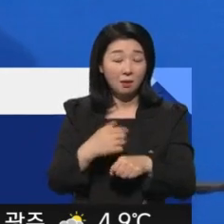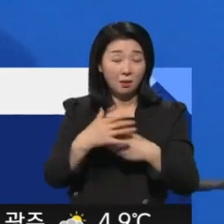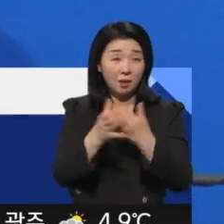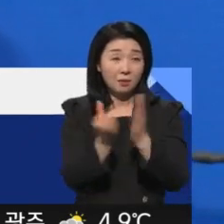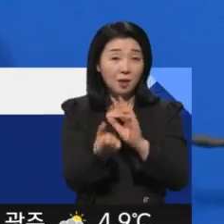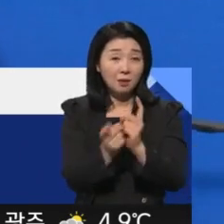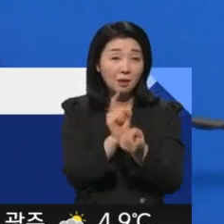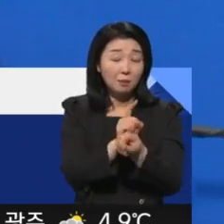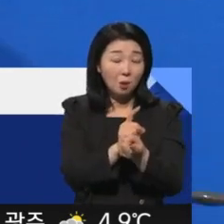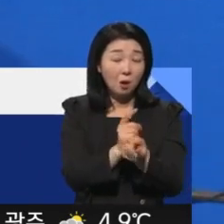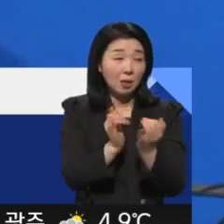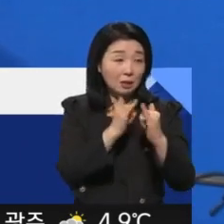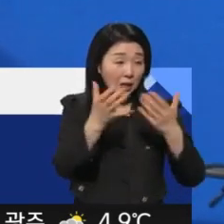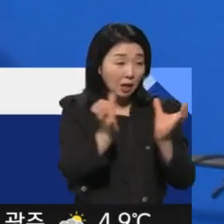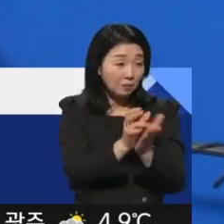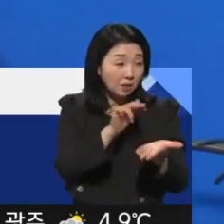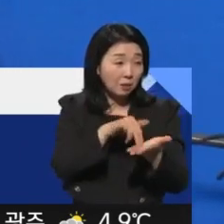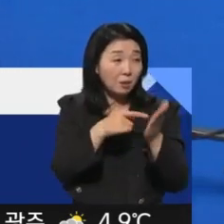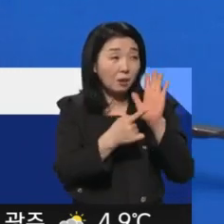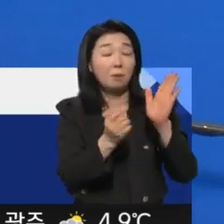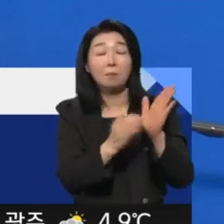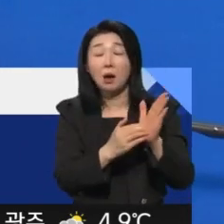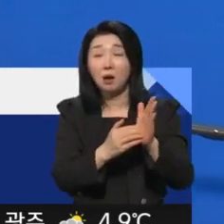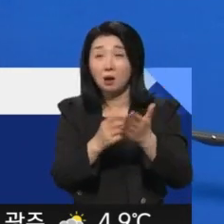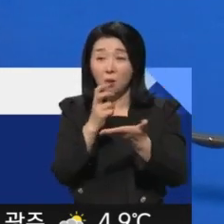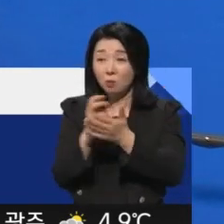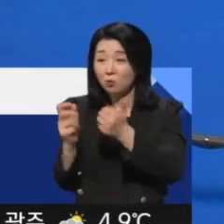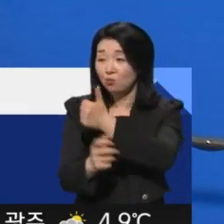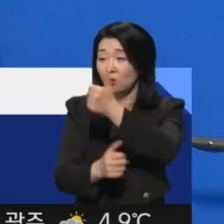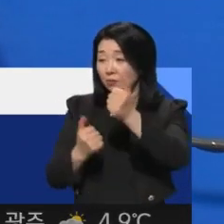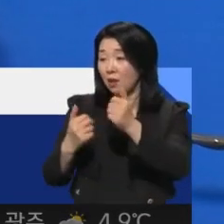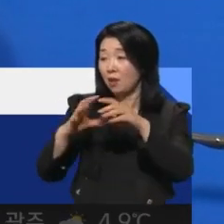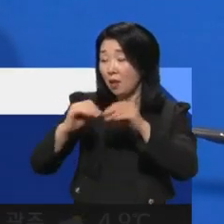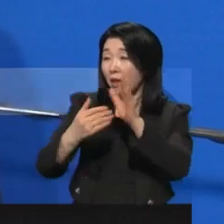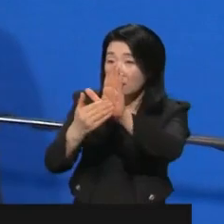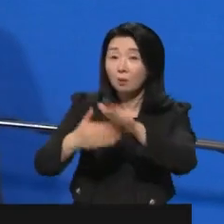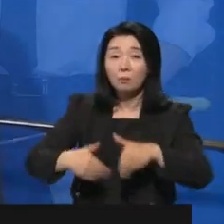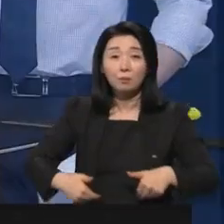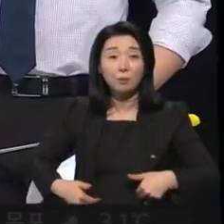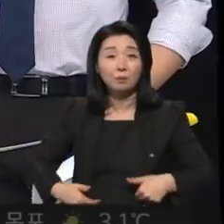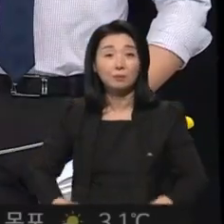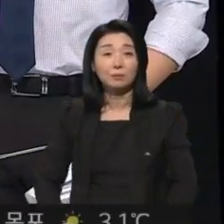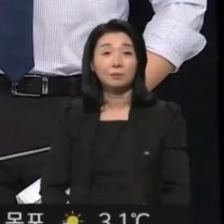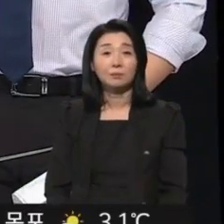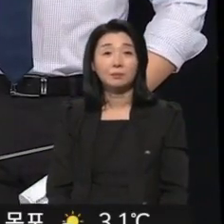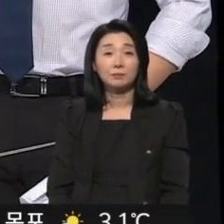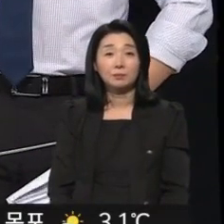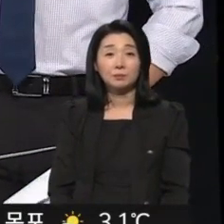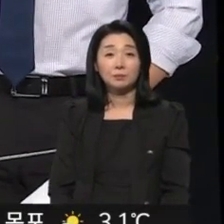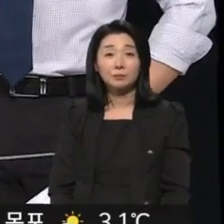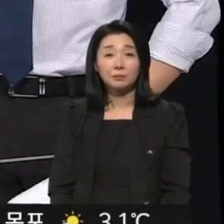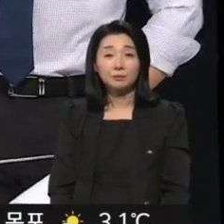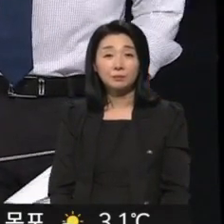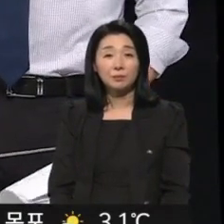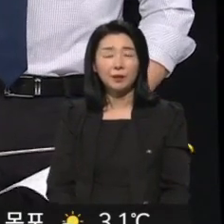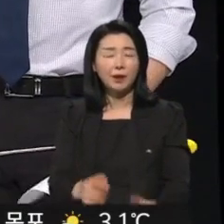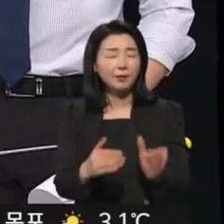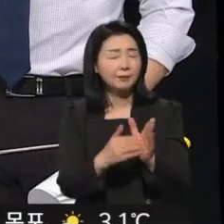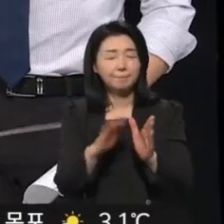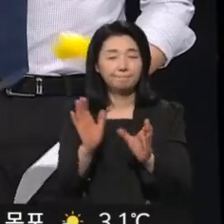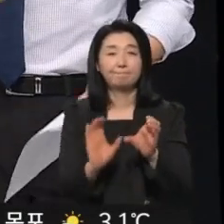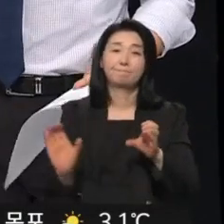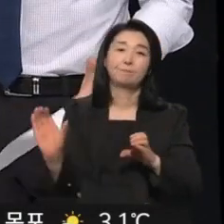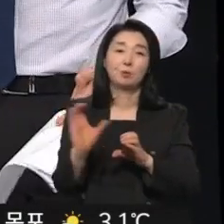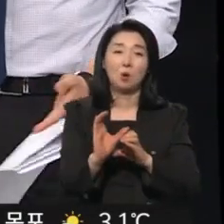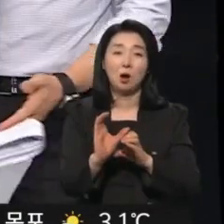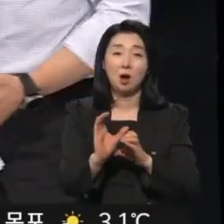입장을 논평한 거 아니겠습니까? 따라서 법률위원회에서 대응을 하는 것이 마땅한 거고요. 민주당은 여기서 그치지 않았습니다.